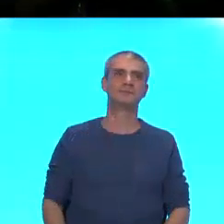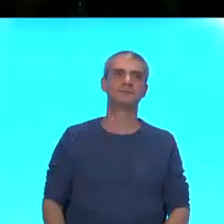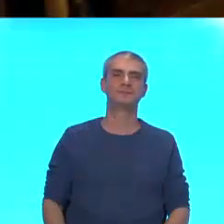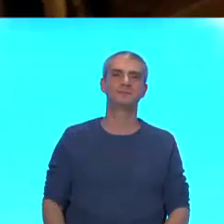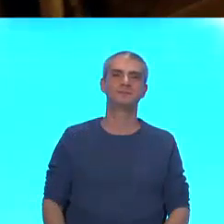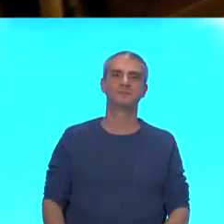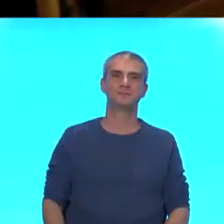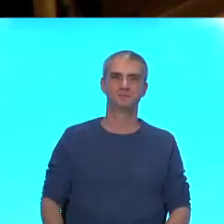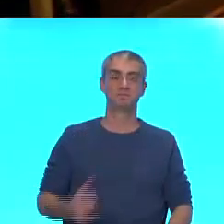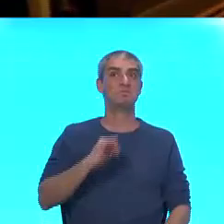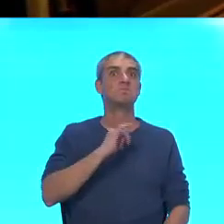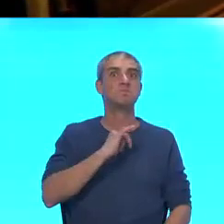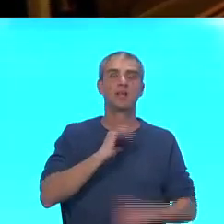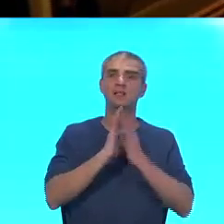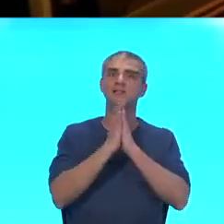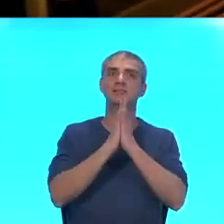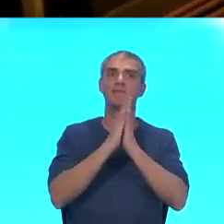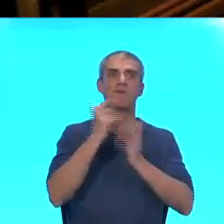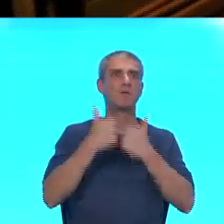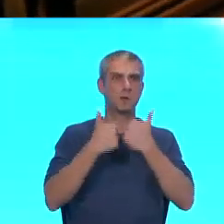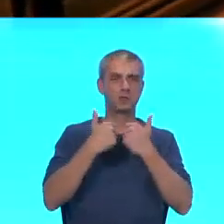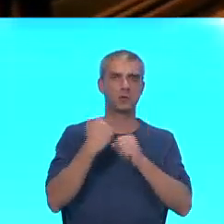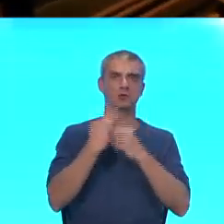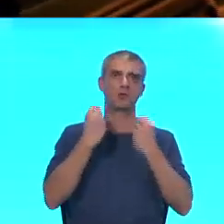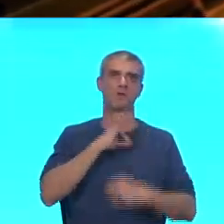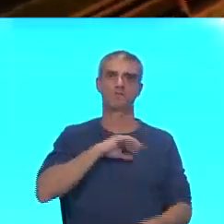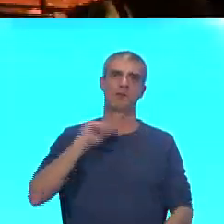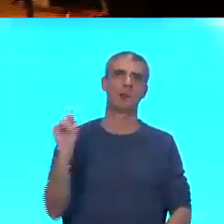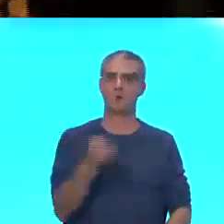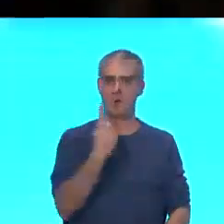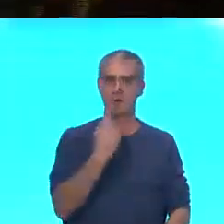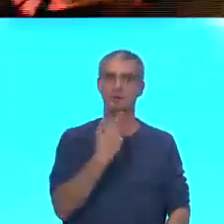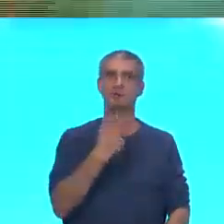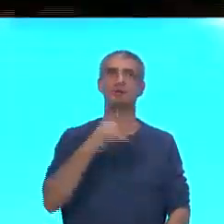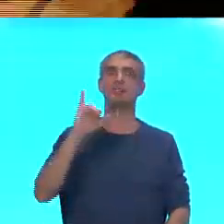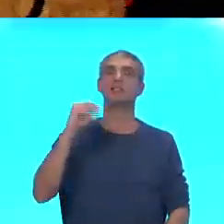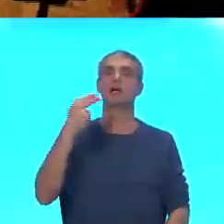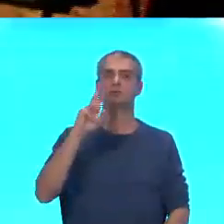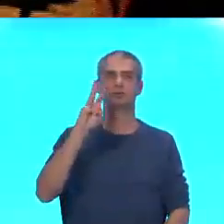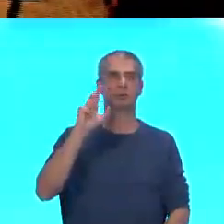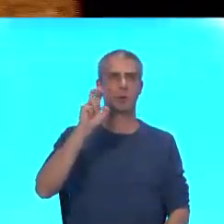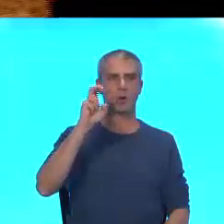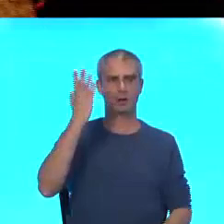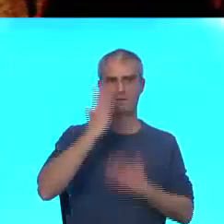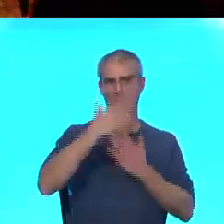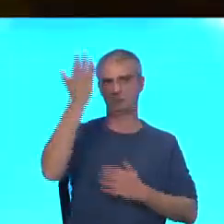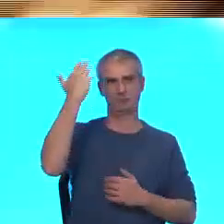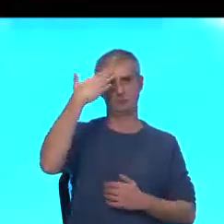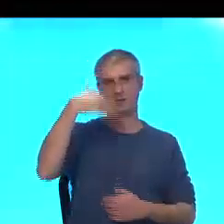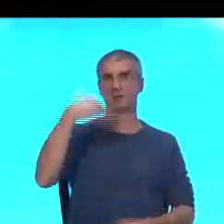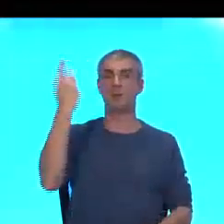מצלם את כל הרבה. ומעניין, הצפיפות והתחרות עושות טוב לכולם. יהושע כבר מזמן מוסד ירושלמי